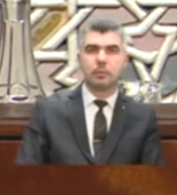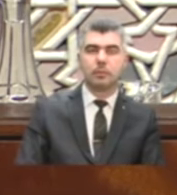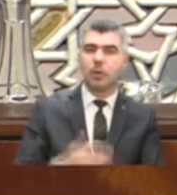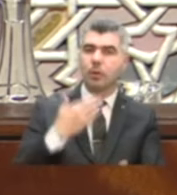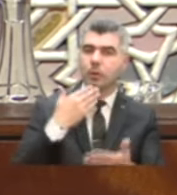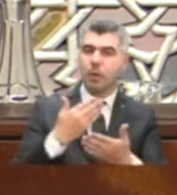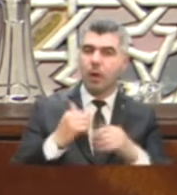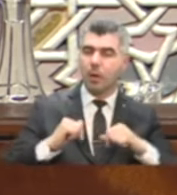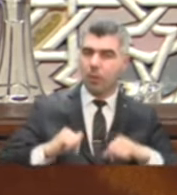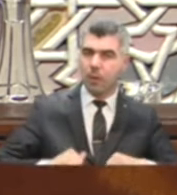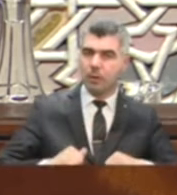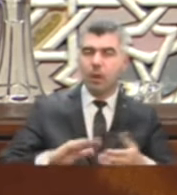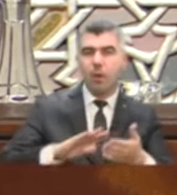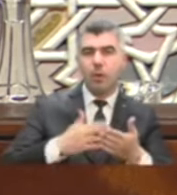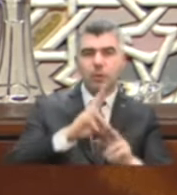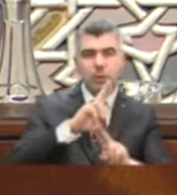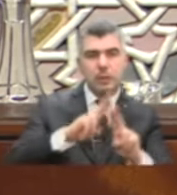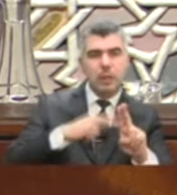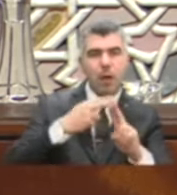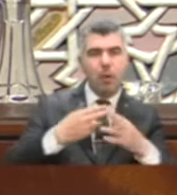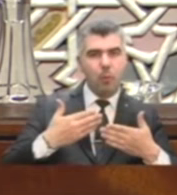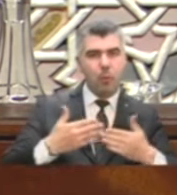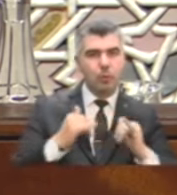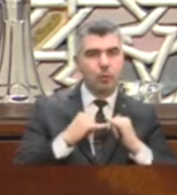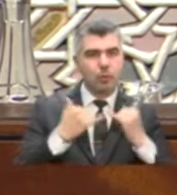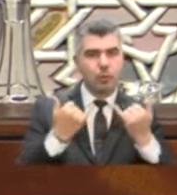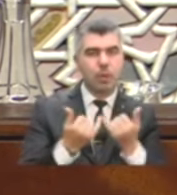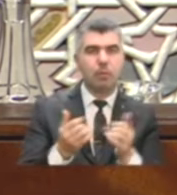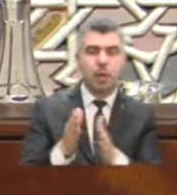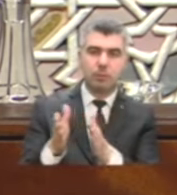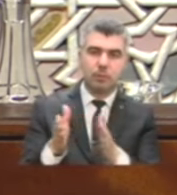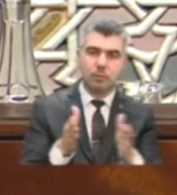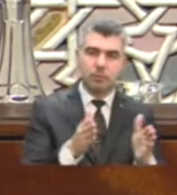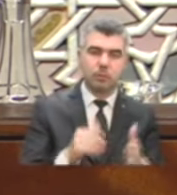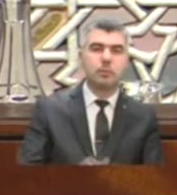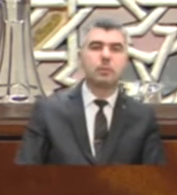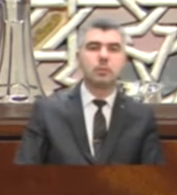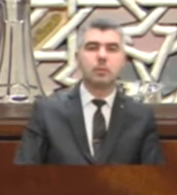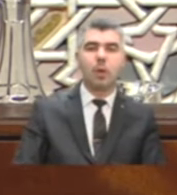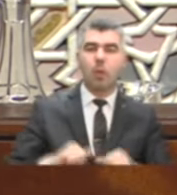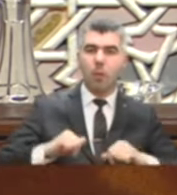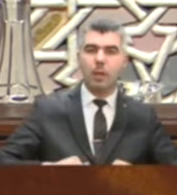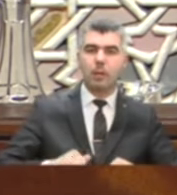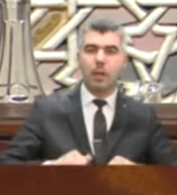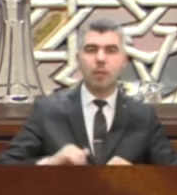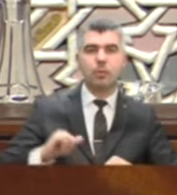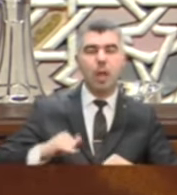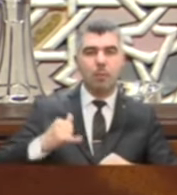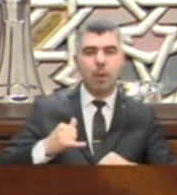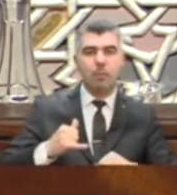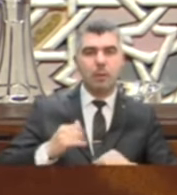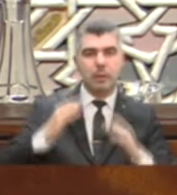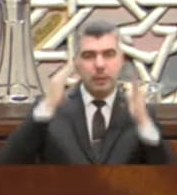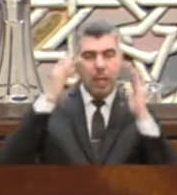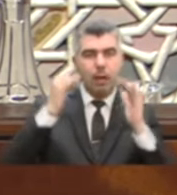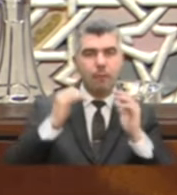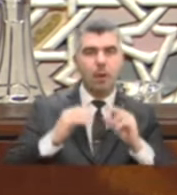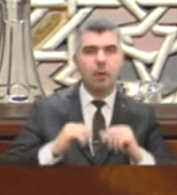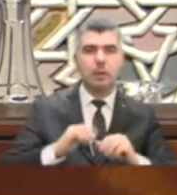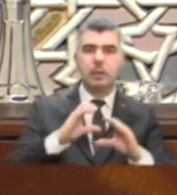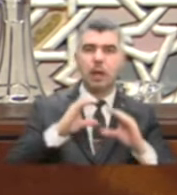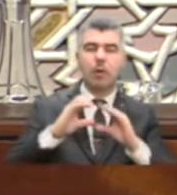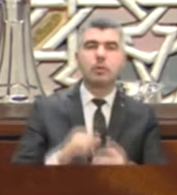كنشكرك السيدة الوزيرة على المساهمة ديالك في هذه الجلسة، وننتقل إلى قطاع الشباب والثقافة والتواصل. مرحبا بالسيد